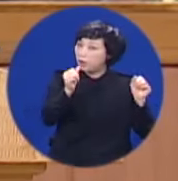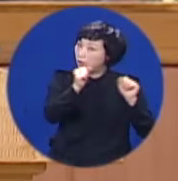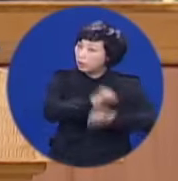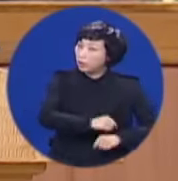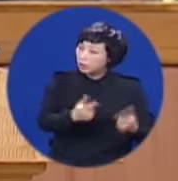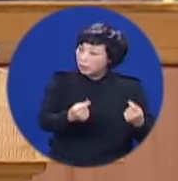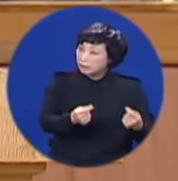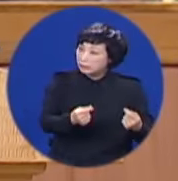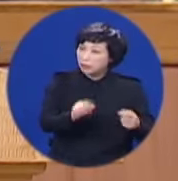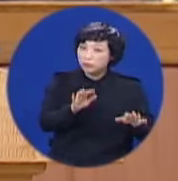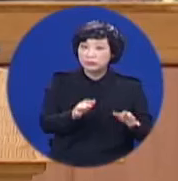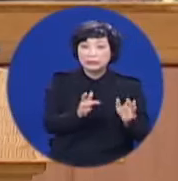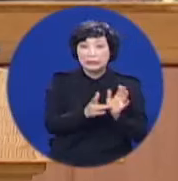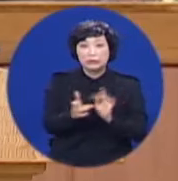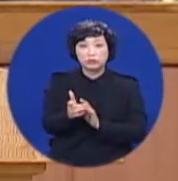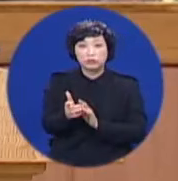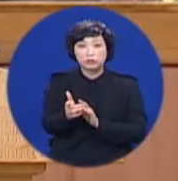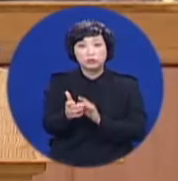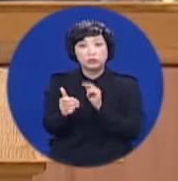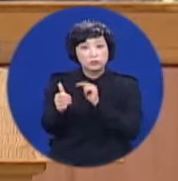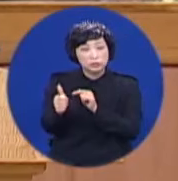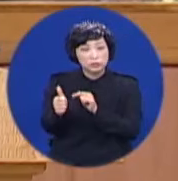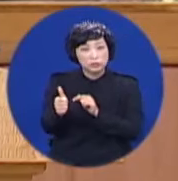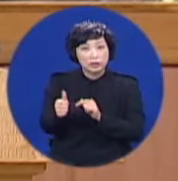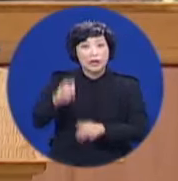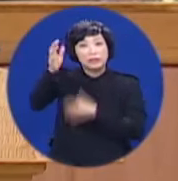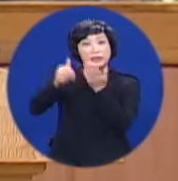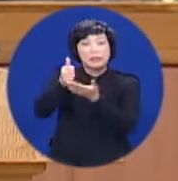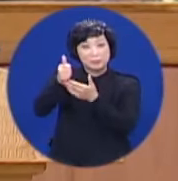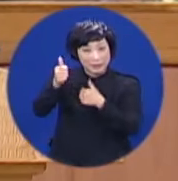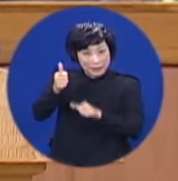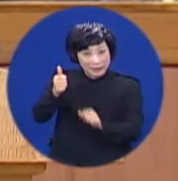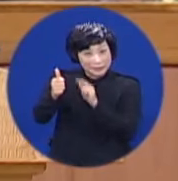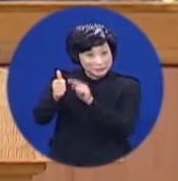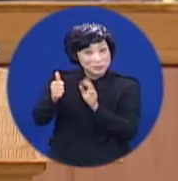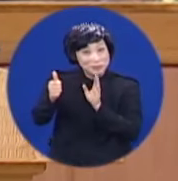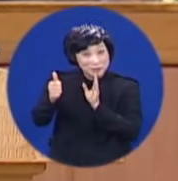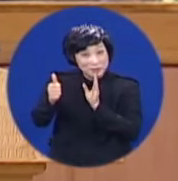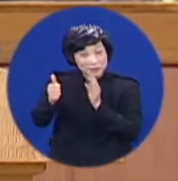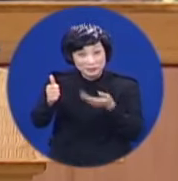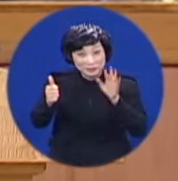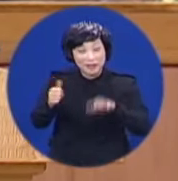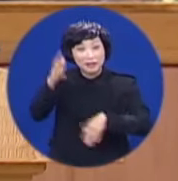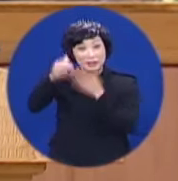해서 예수를 하나님의